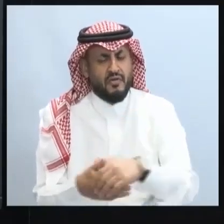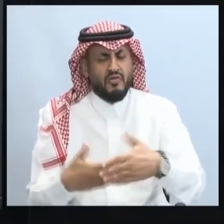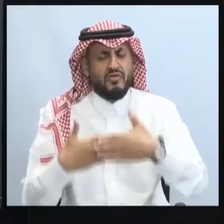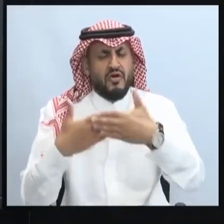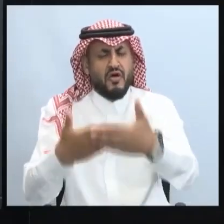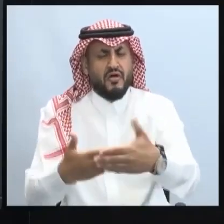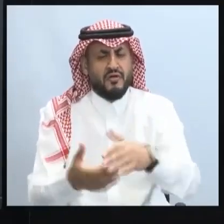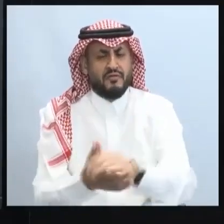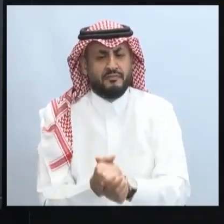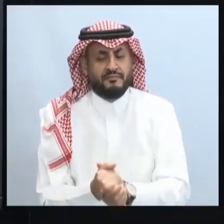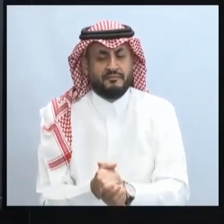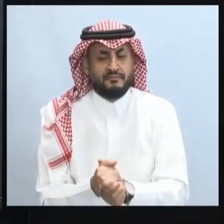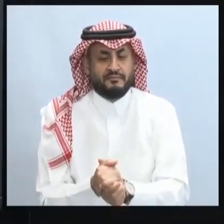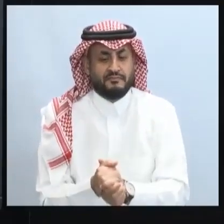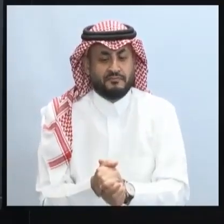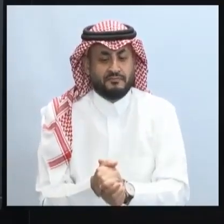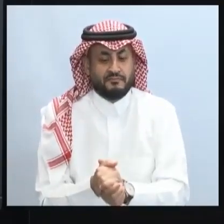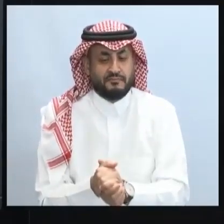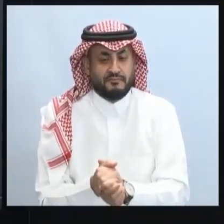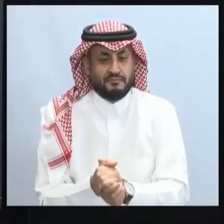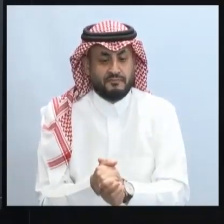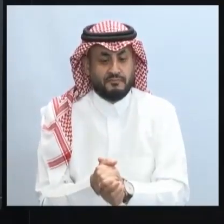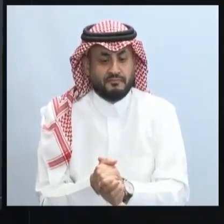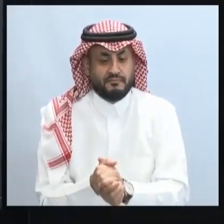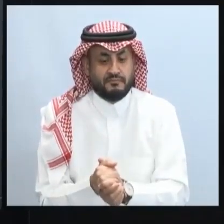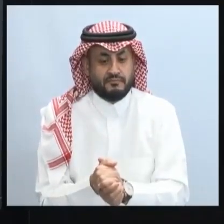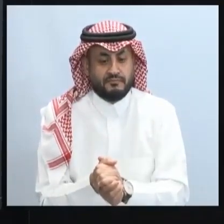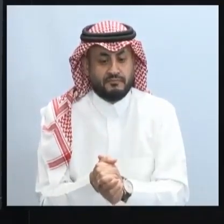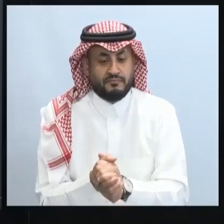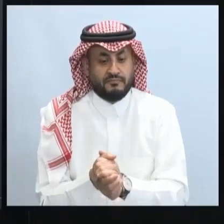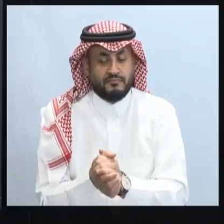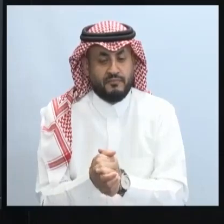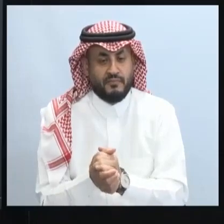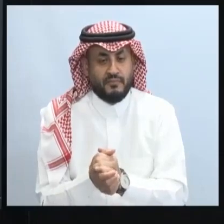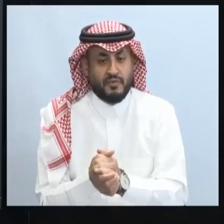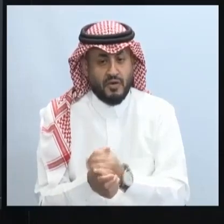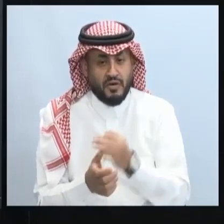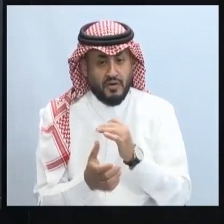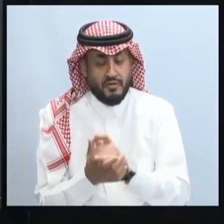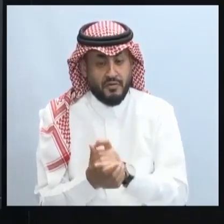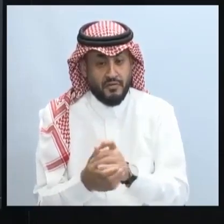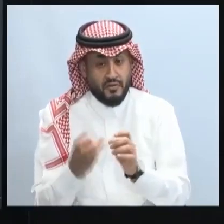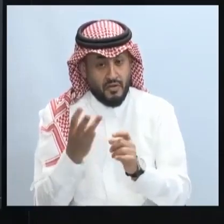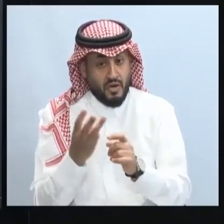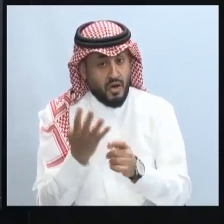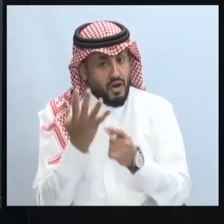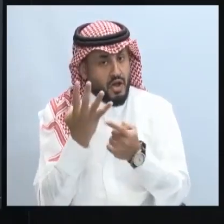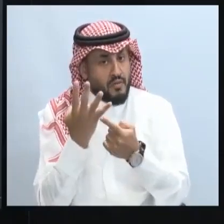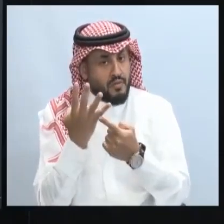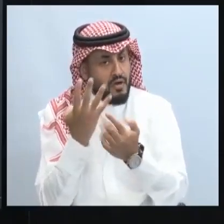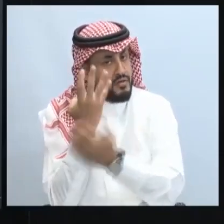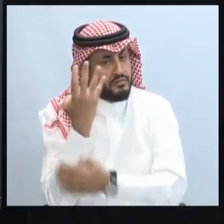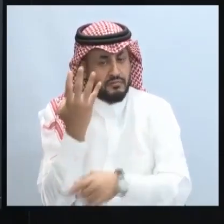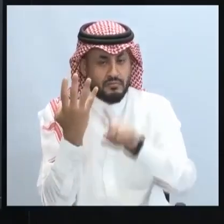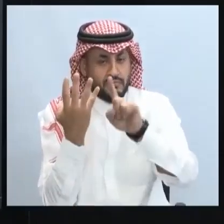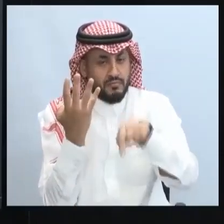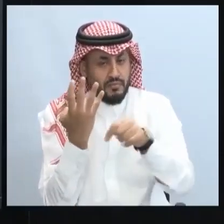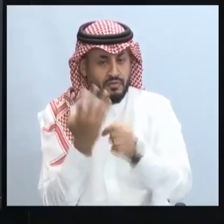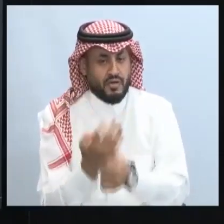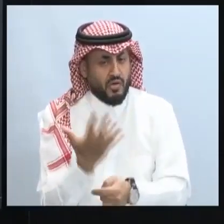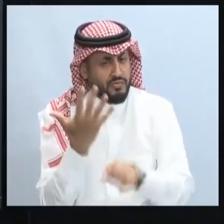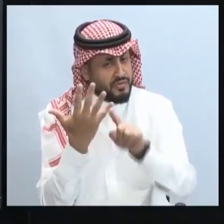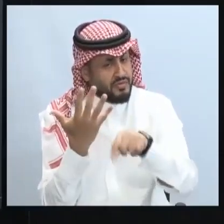وظلم لا ياتي شخص فيما بعد يقول ثلاث انا اغسل اربع احسن